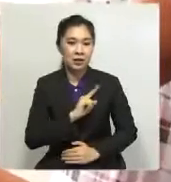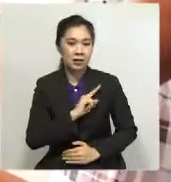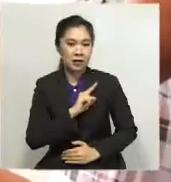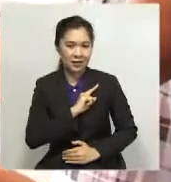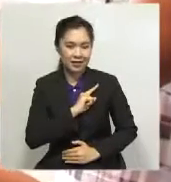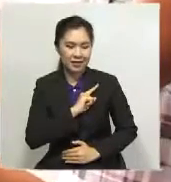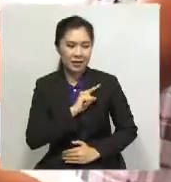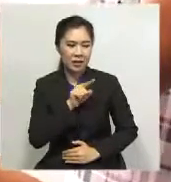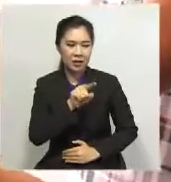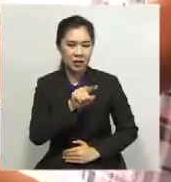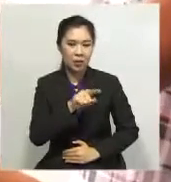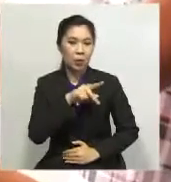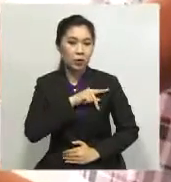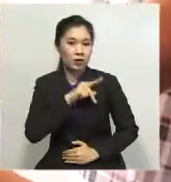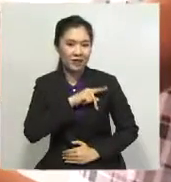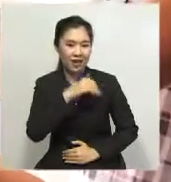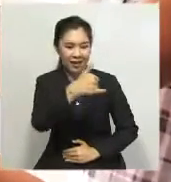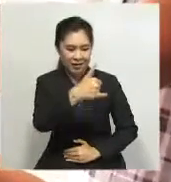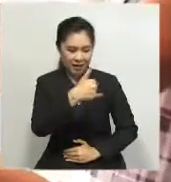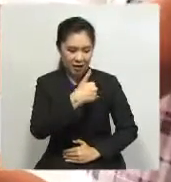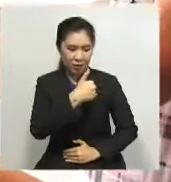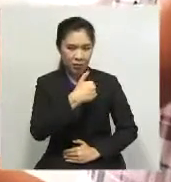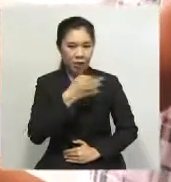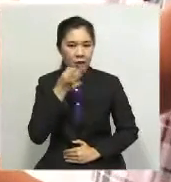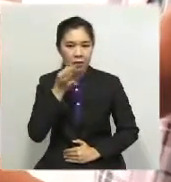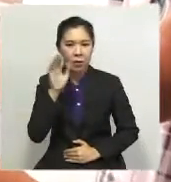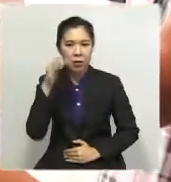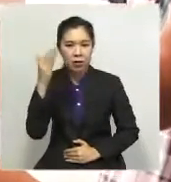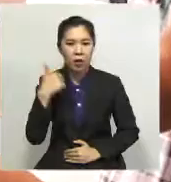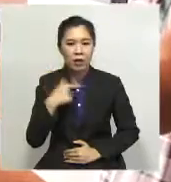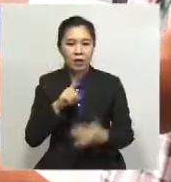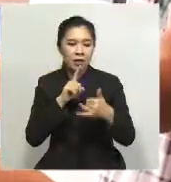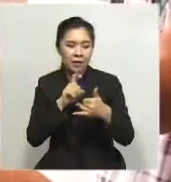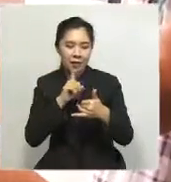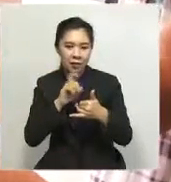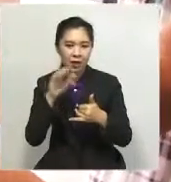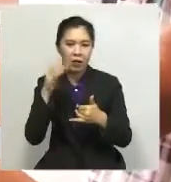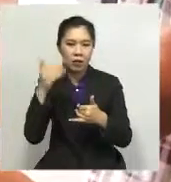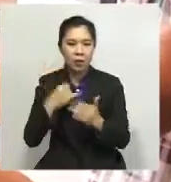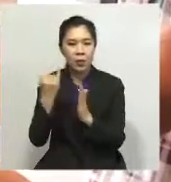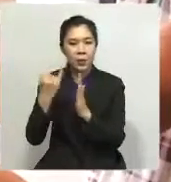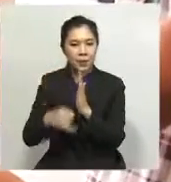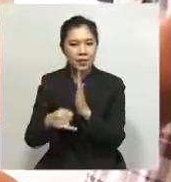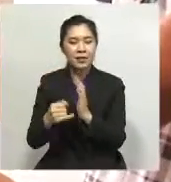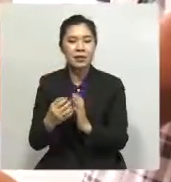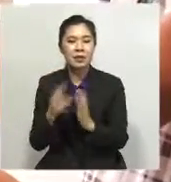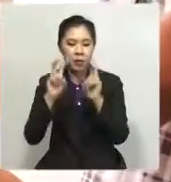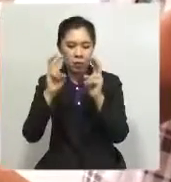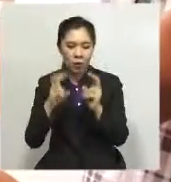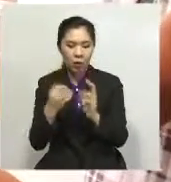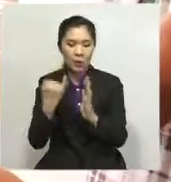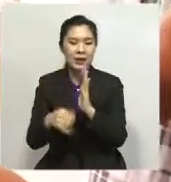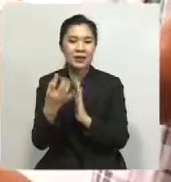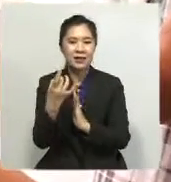ข้ามาล้อมทุกมาแจ้งความมากล่าวหาเนี่ยก็จะสอบปากคำแล้วก็ดูทีว่ามันเป็นความผิดในข้อหาใดบ้